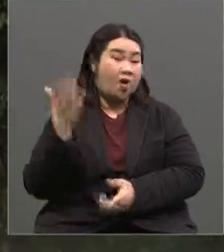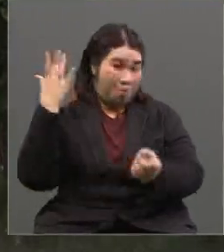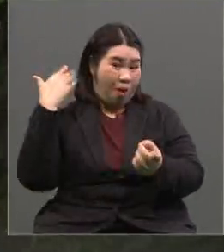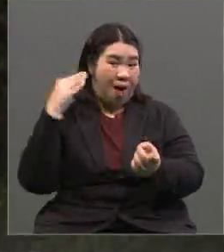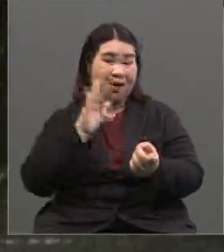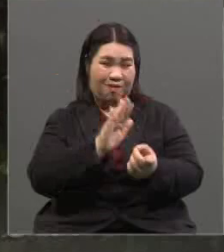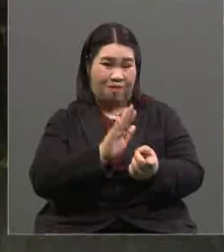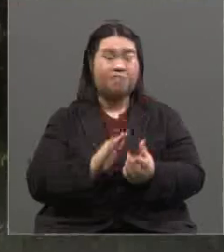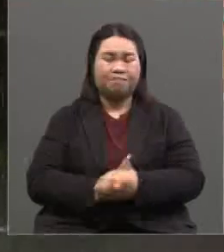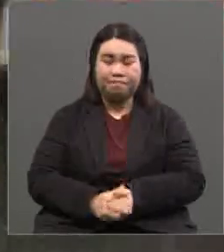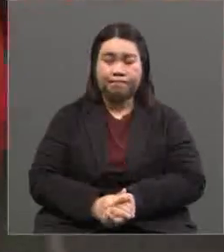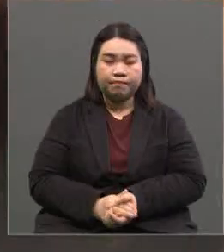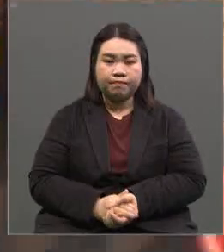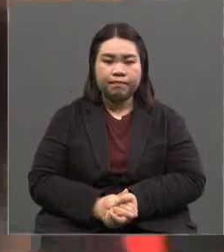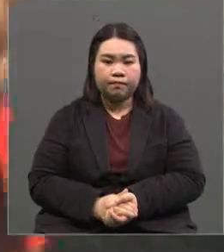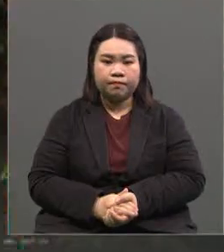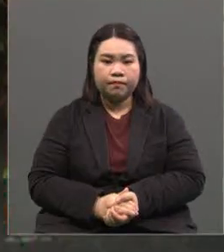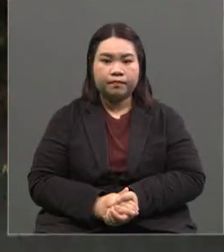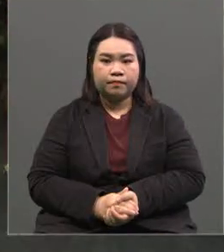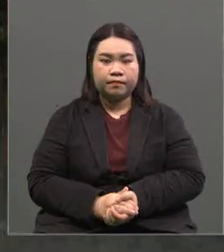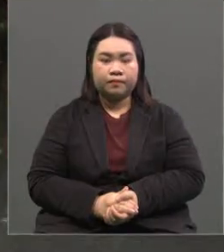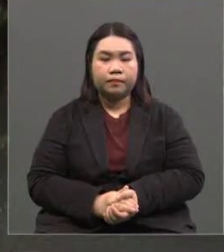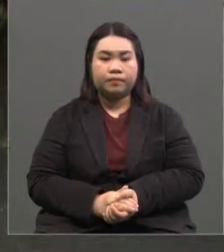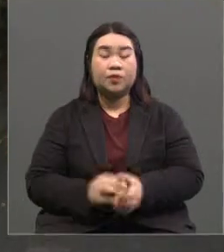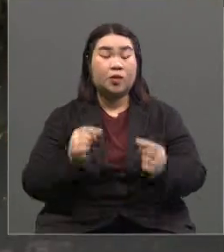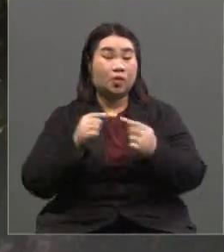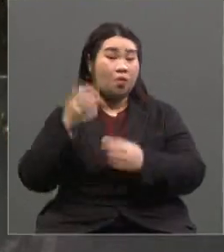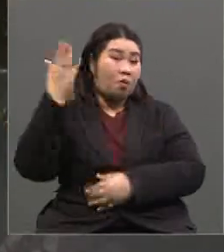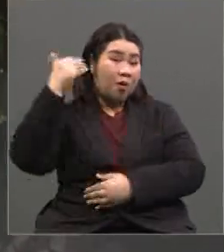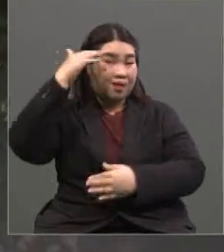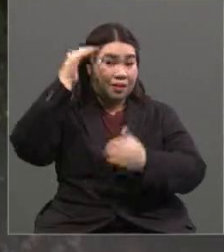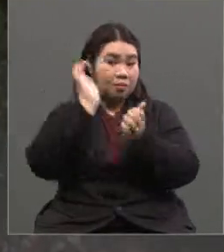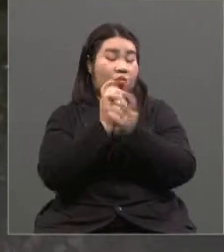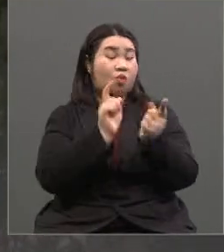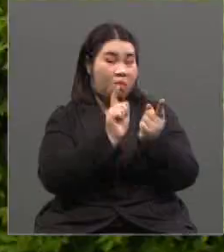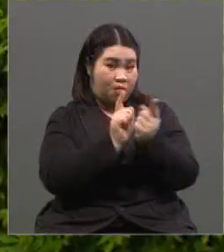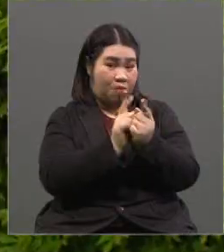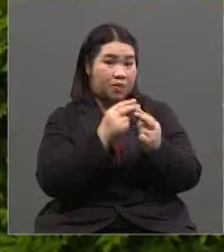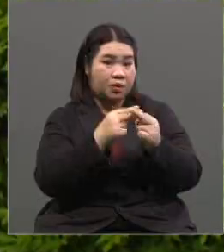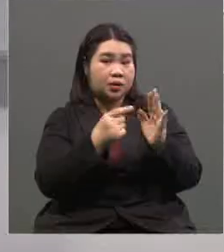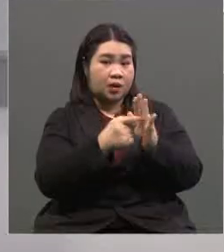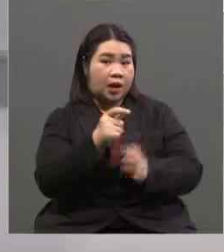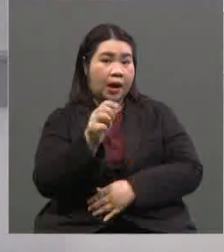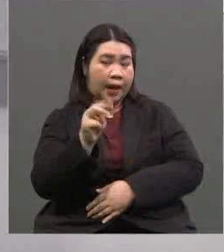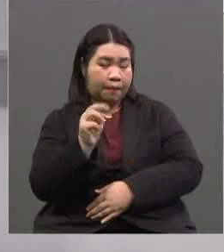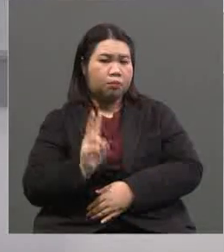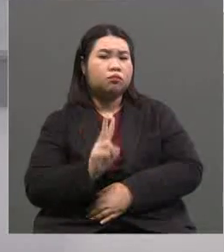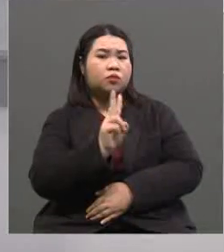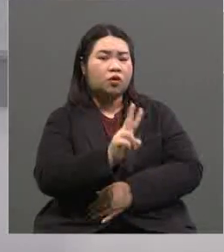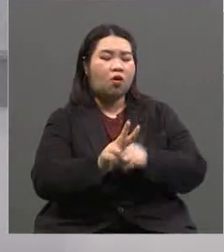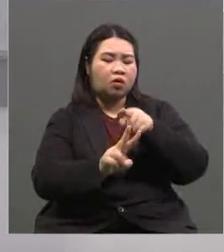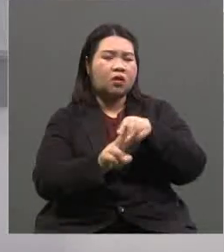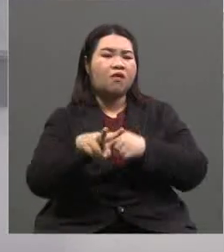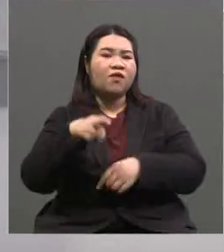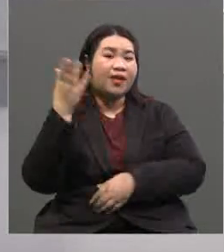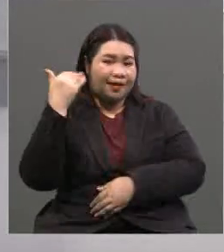คะหลังจากที่ทางพลตำรวจเอกสุรเชษฐ์เนี่ยได้เข้าไปพบกับแอมแล้วก็พาอดีตสามีของแอมเนี่ยเข้าไปพูดคุยด้วยนะคะ